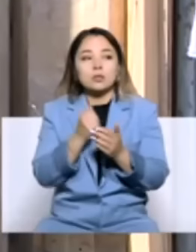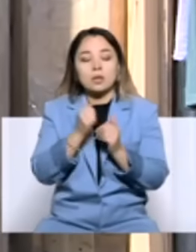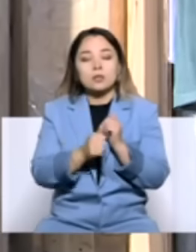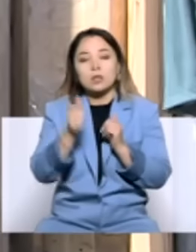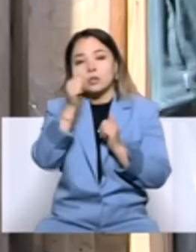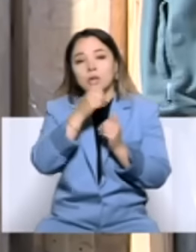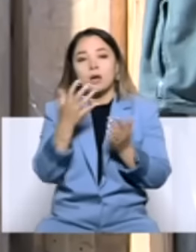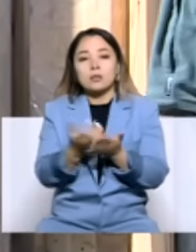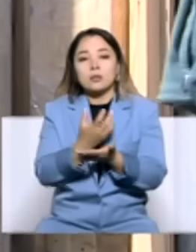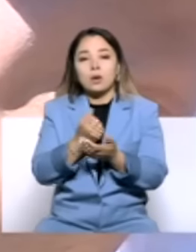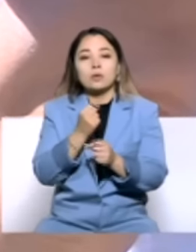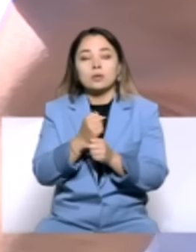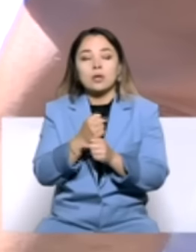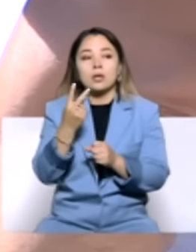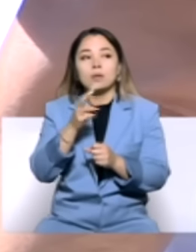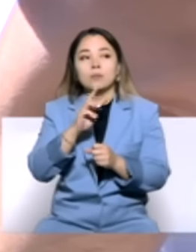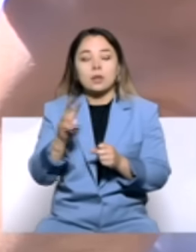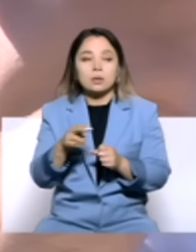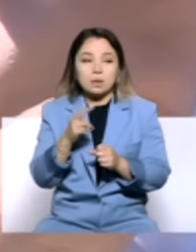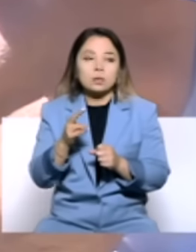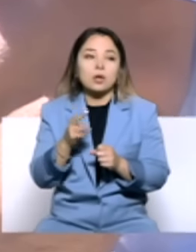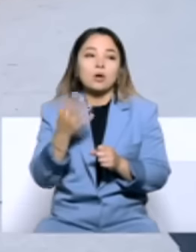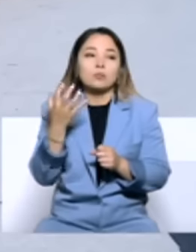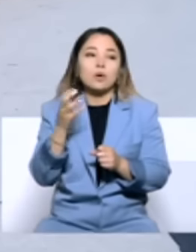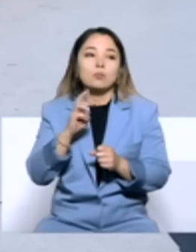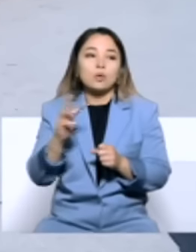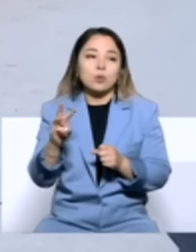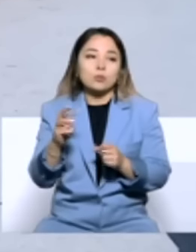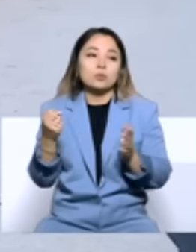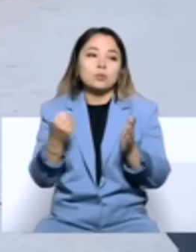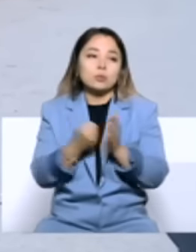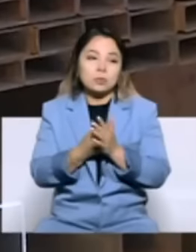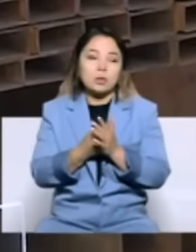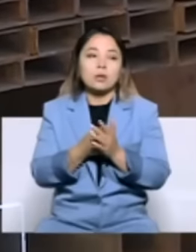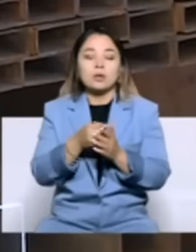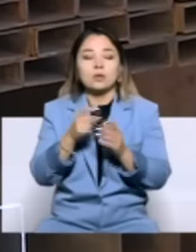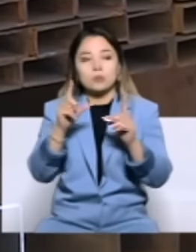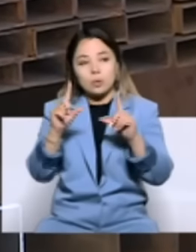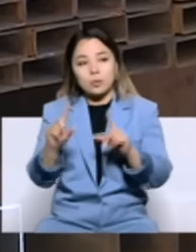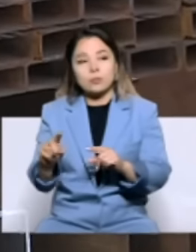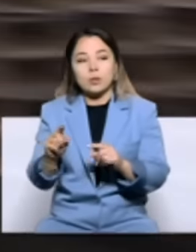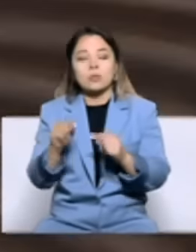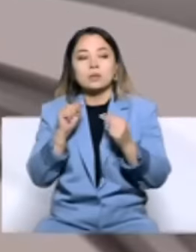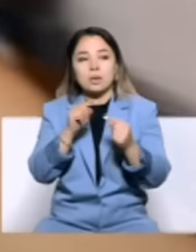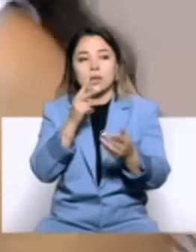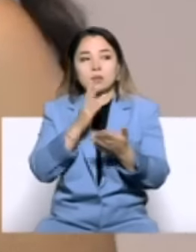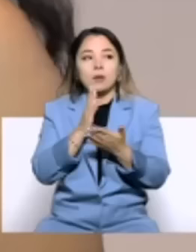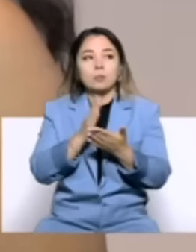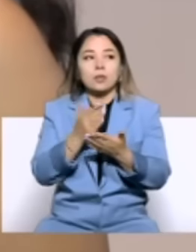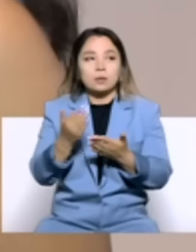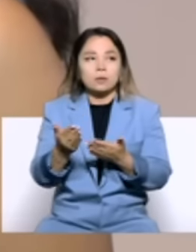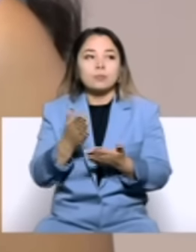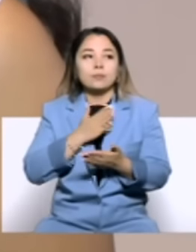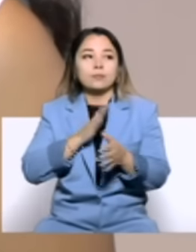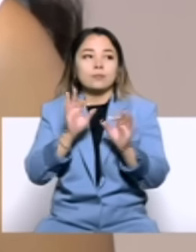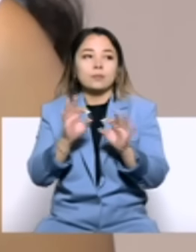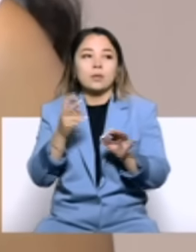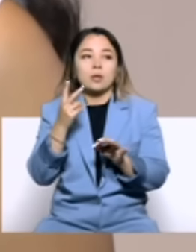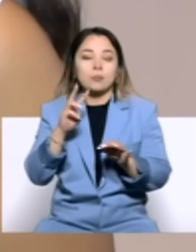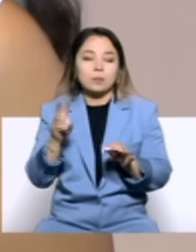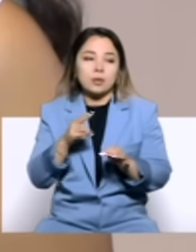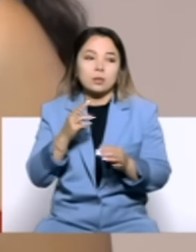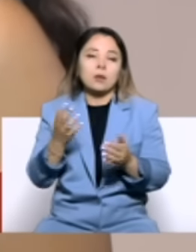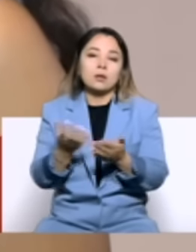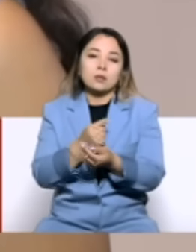табыс мөлшерлемесін 2 миллиардтан 500 миллион теңгеге дейін төмендетуге қарсы. Бізге айтты, 2 миллиард